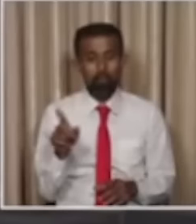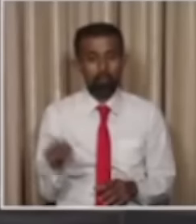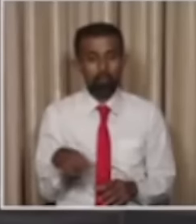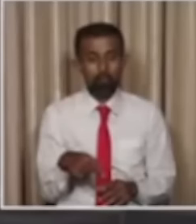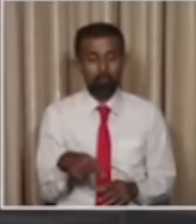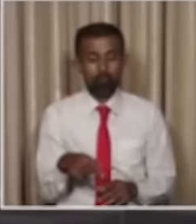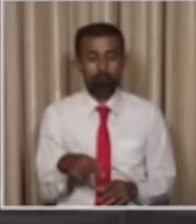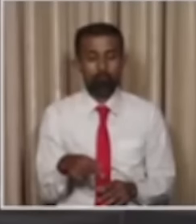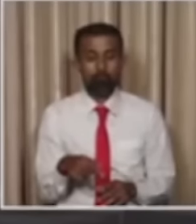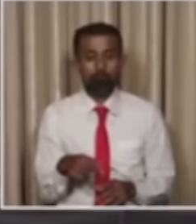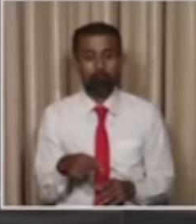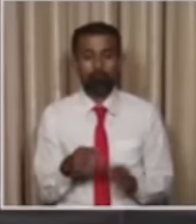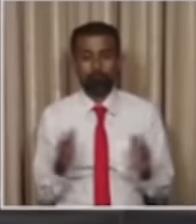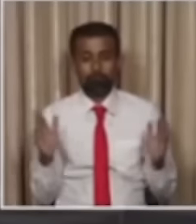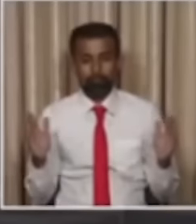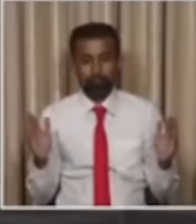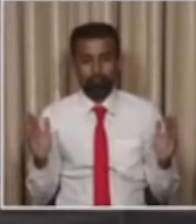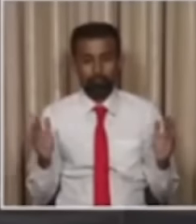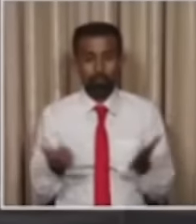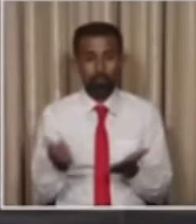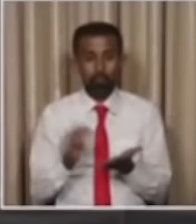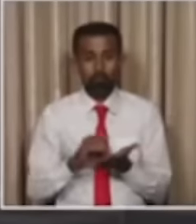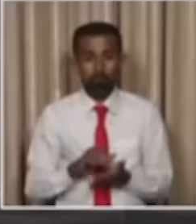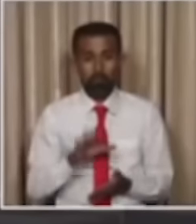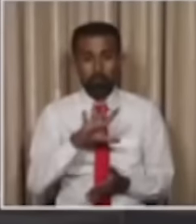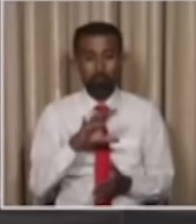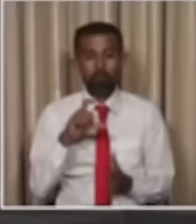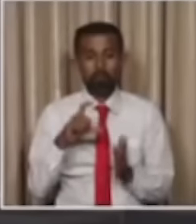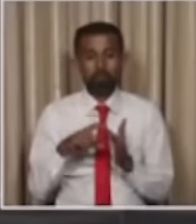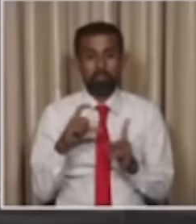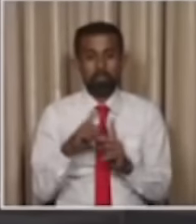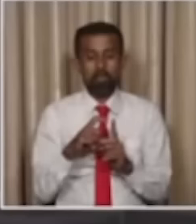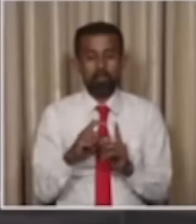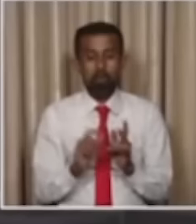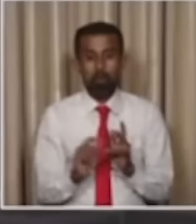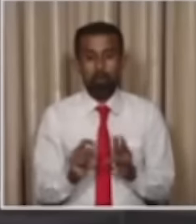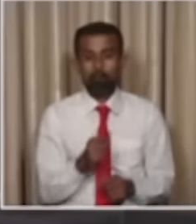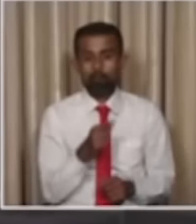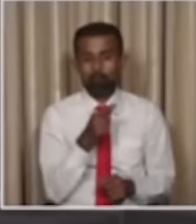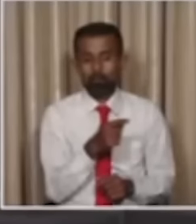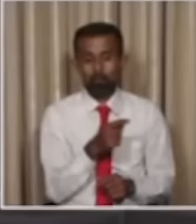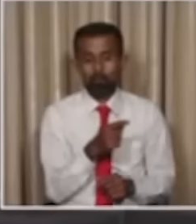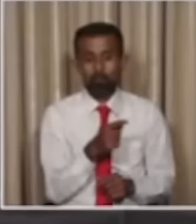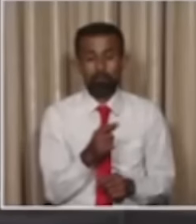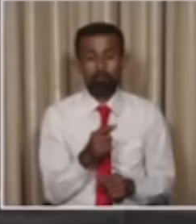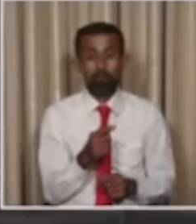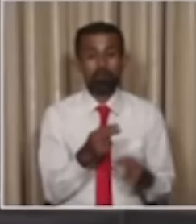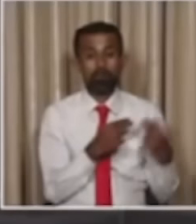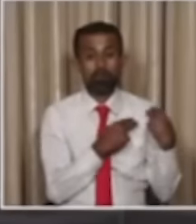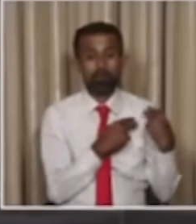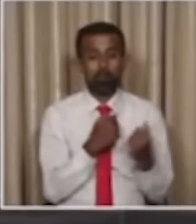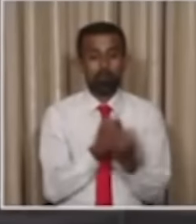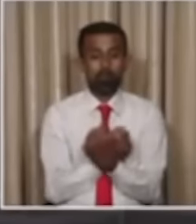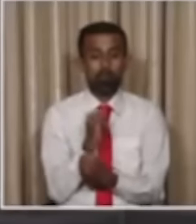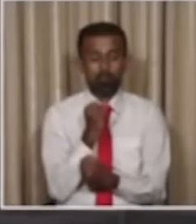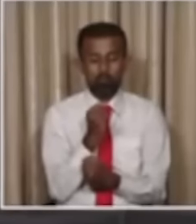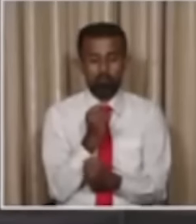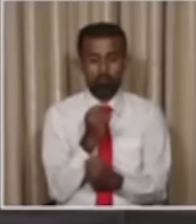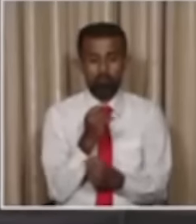2019-04-12 දින දක්වා අවස්ථා පහකදී අපරාධ පරීක්ෂණ දෙපාර්තමේන්තුව භාර ජ්‍යෙෂ්ඨ නියෝජ්‍ය පොලිස්පතිවරයා